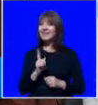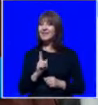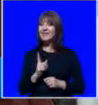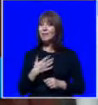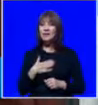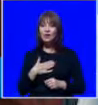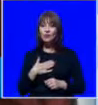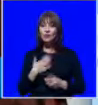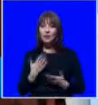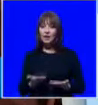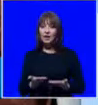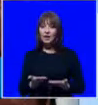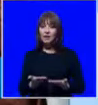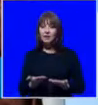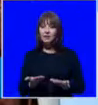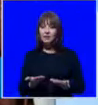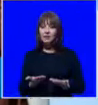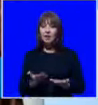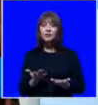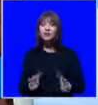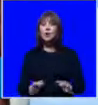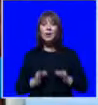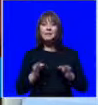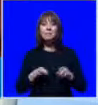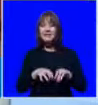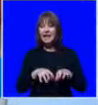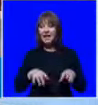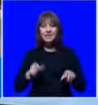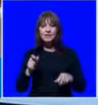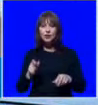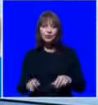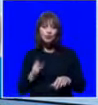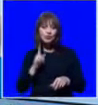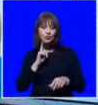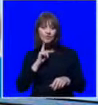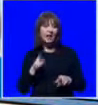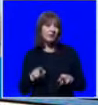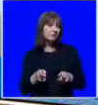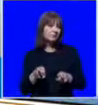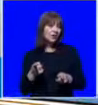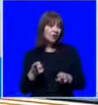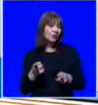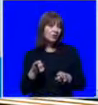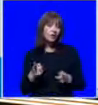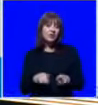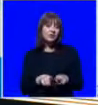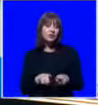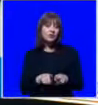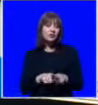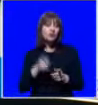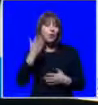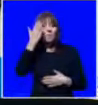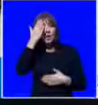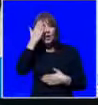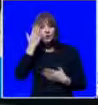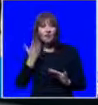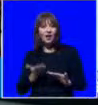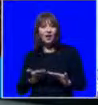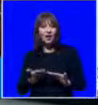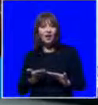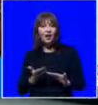IT-та не са безсмъртни и те също понякога боледуват. Нали така? Той е двустранен този процес. Те са свързани.